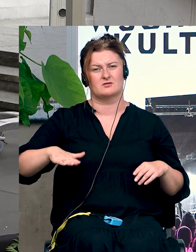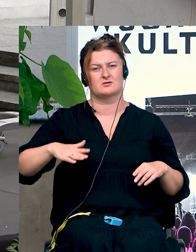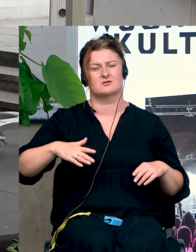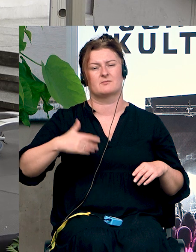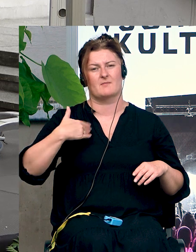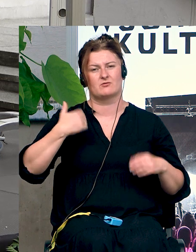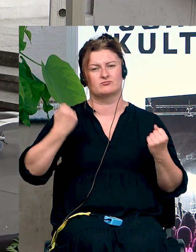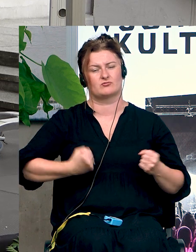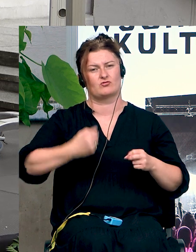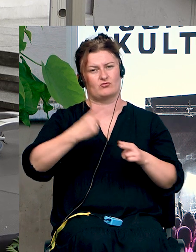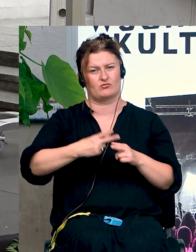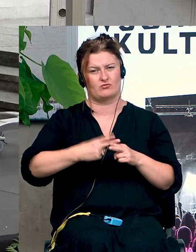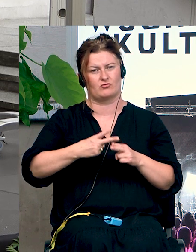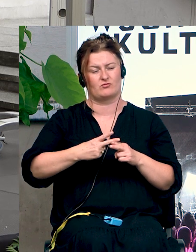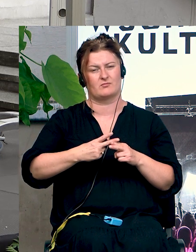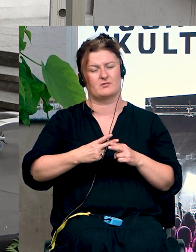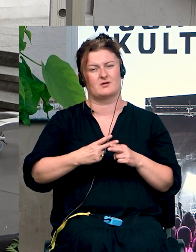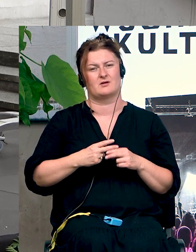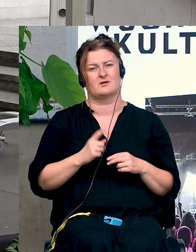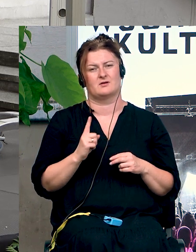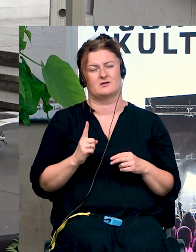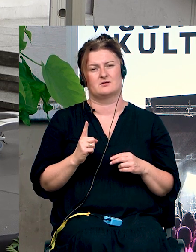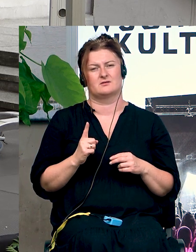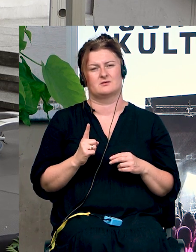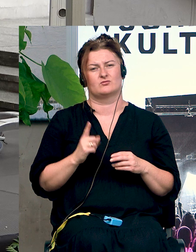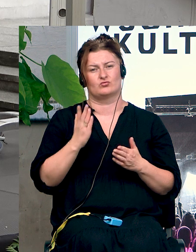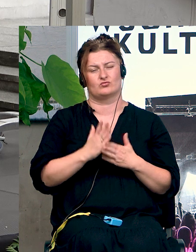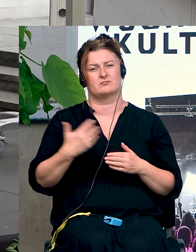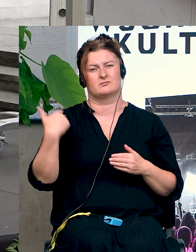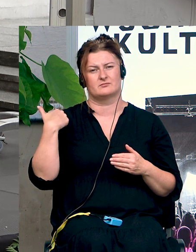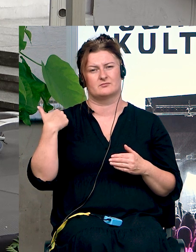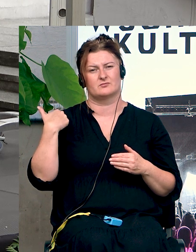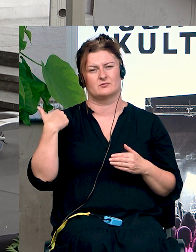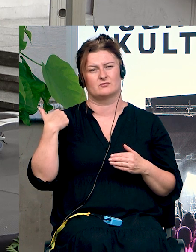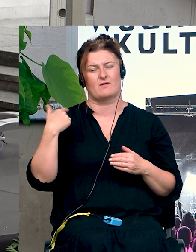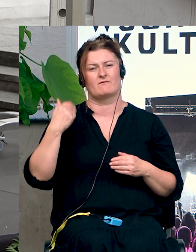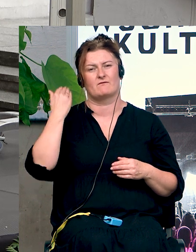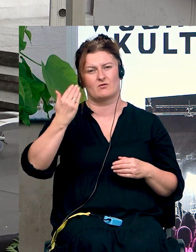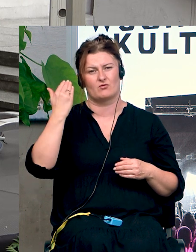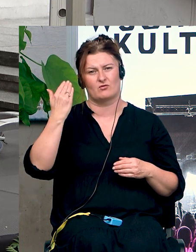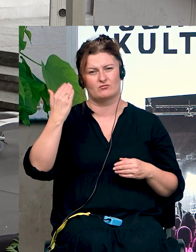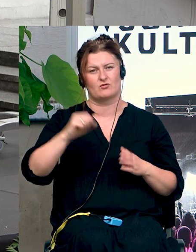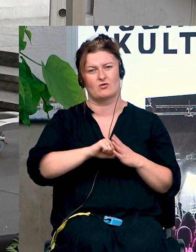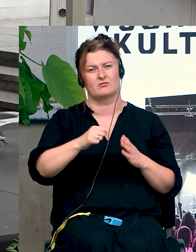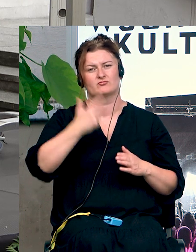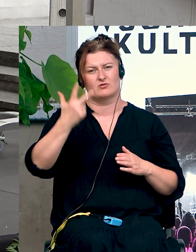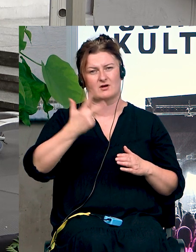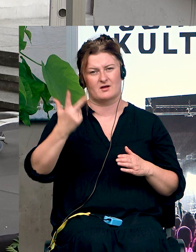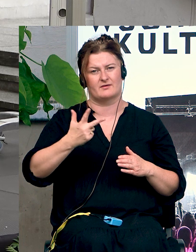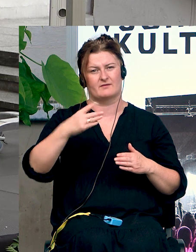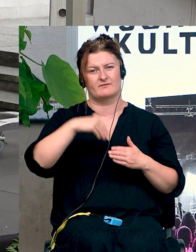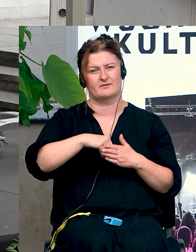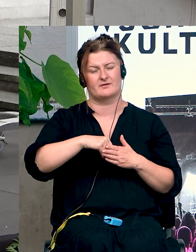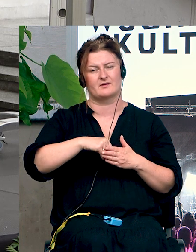ten moment я вже волонтерила 3 роки разом з тоді невеличкою ініціативою,